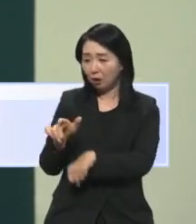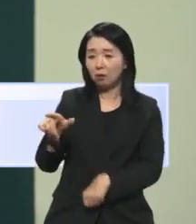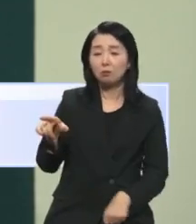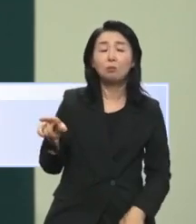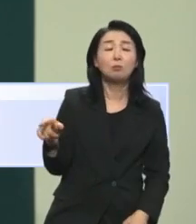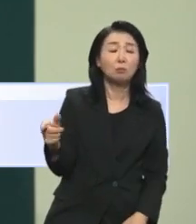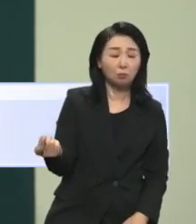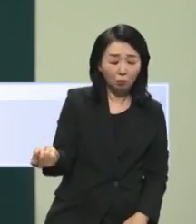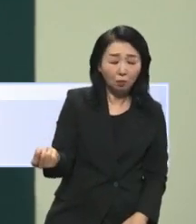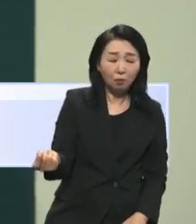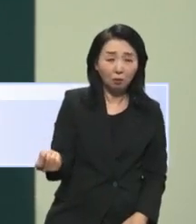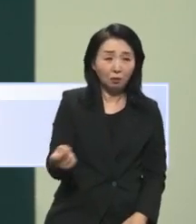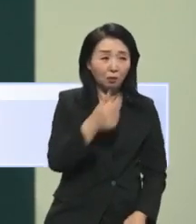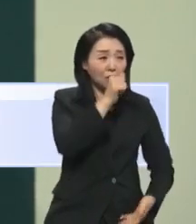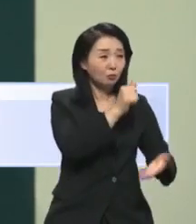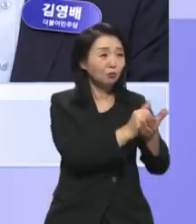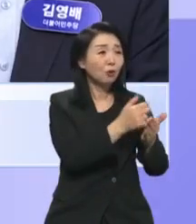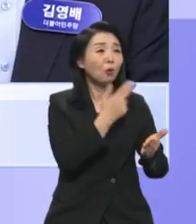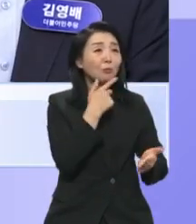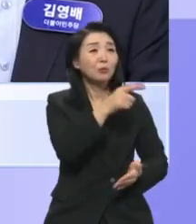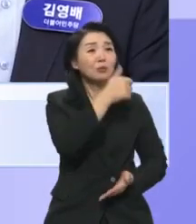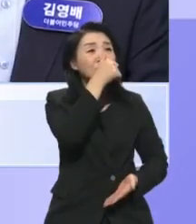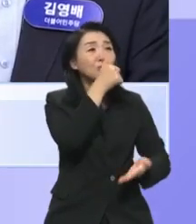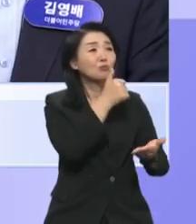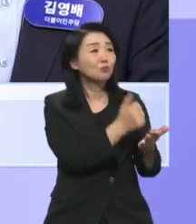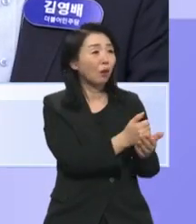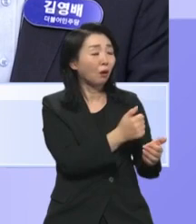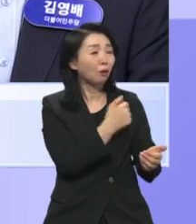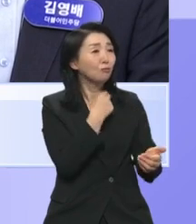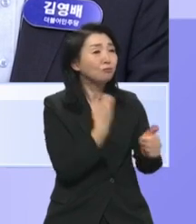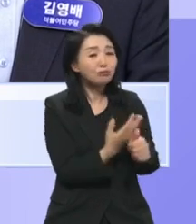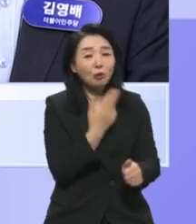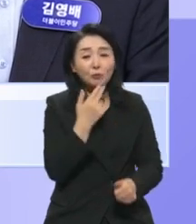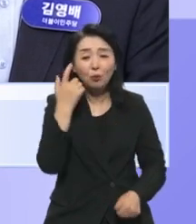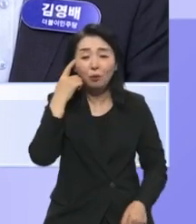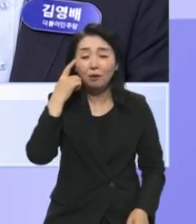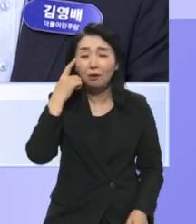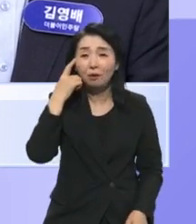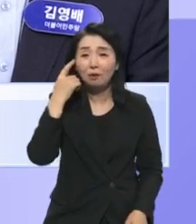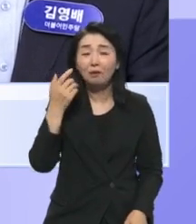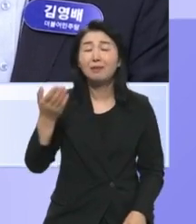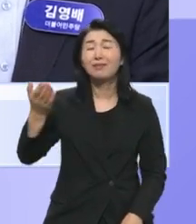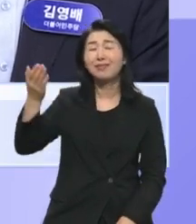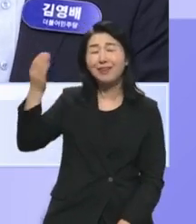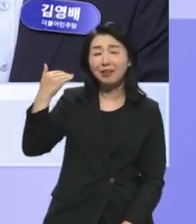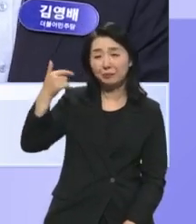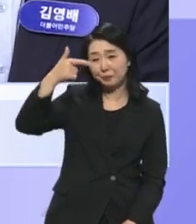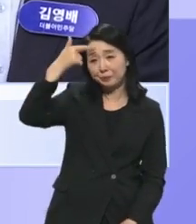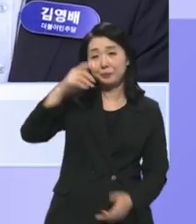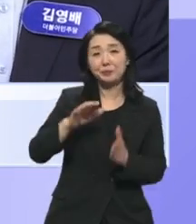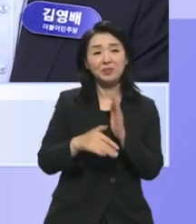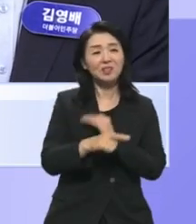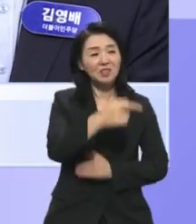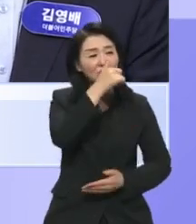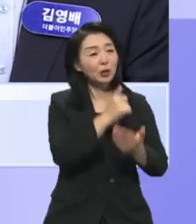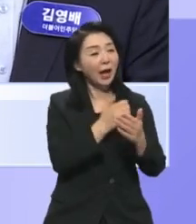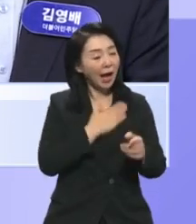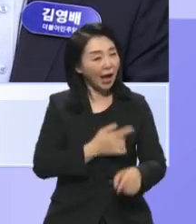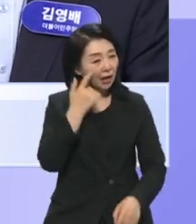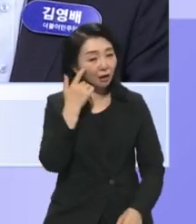죄 없는 사람 보고 왜 당신 죄를 안부느냐 그러니까 거의 뭐 옛날 사또처럼 네가 니제를 알렸다 이런 식이에요